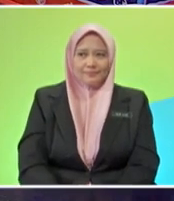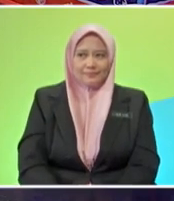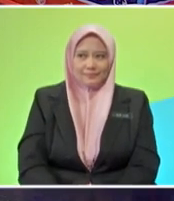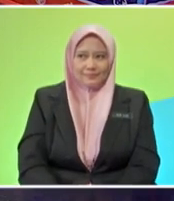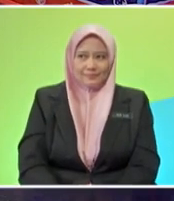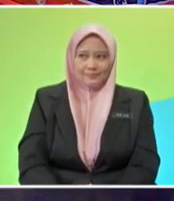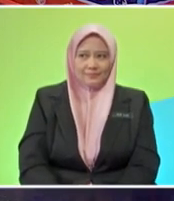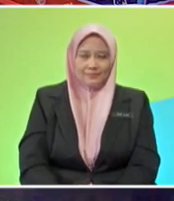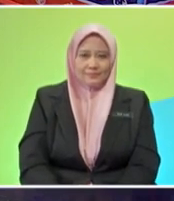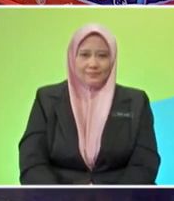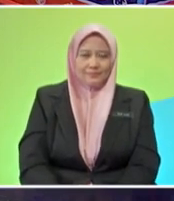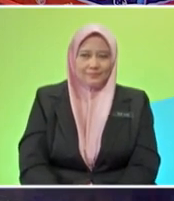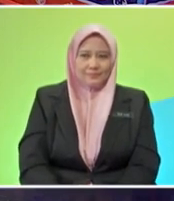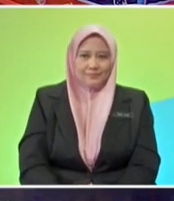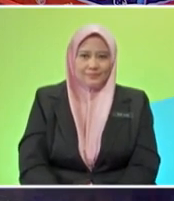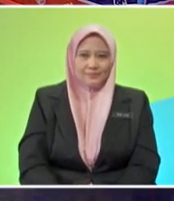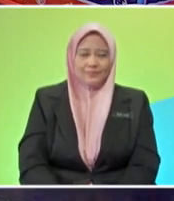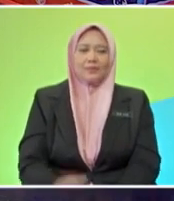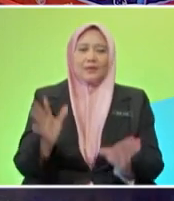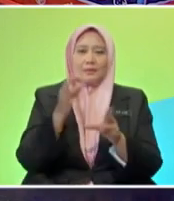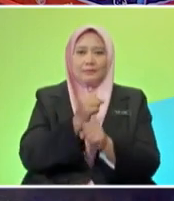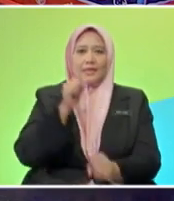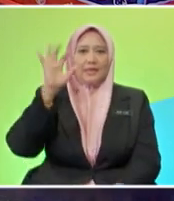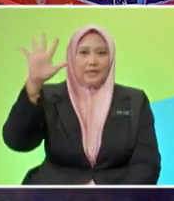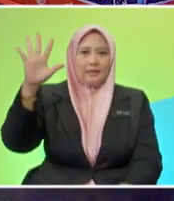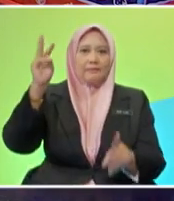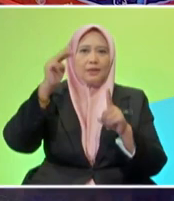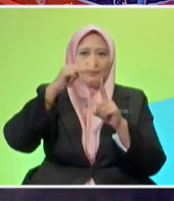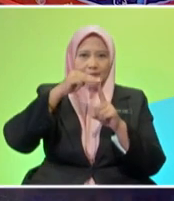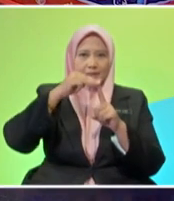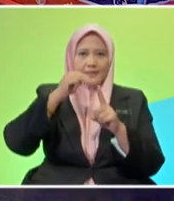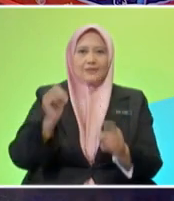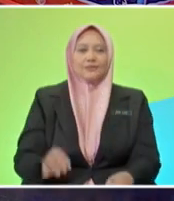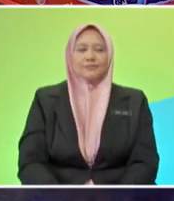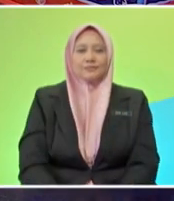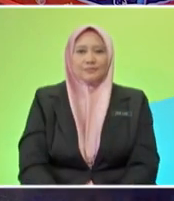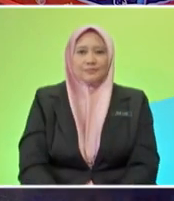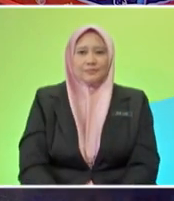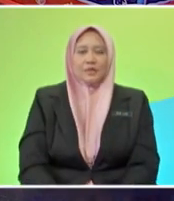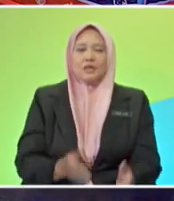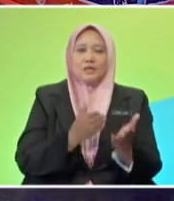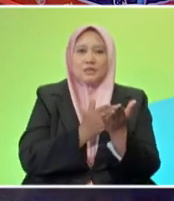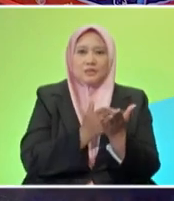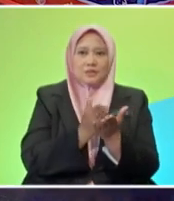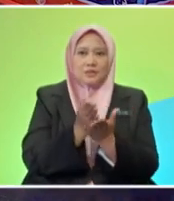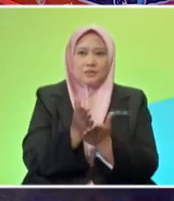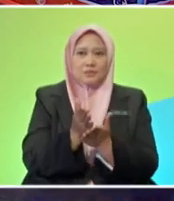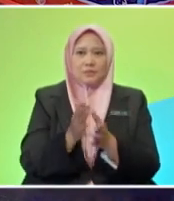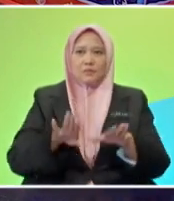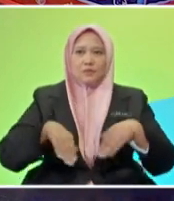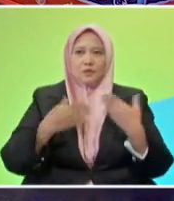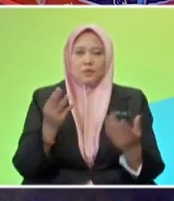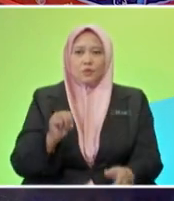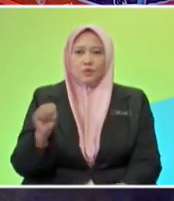Nisa. Baik. Kita berikan 5 wang. Wah. Seterusnya, bagaimana murid-murid lain?